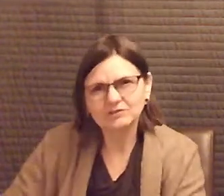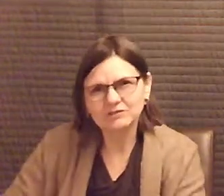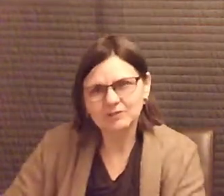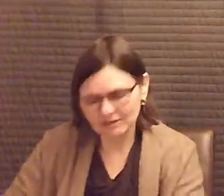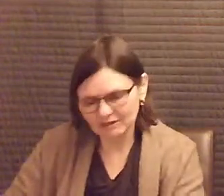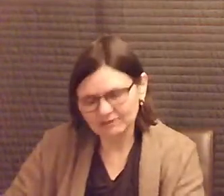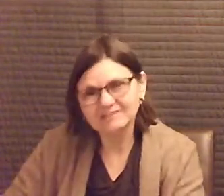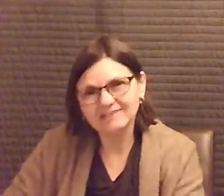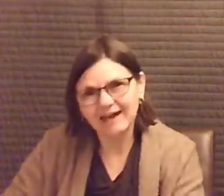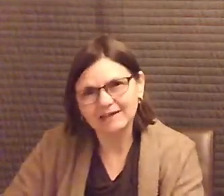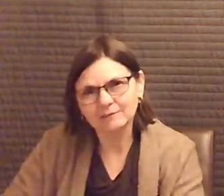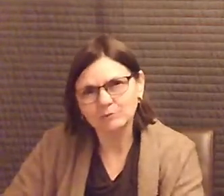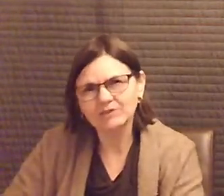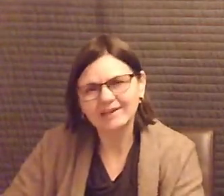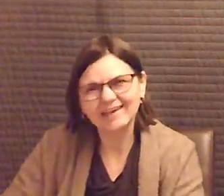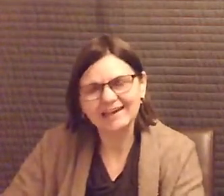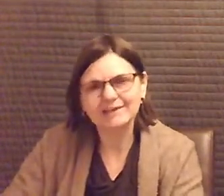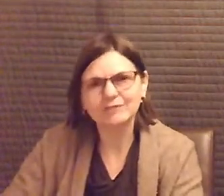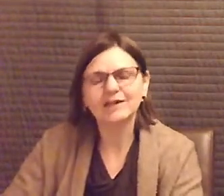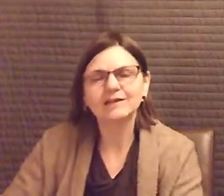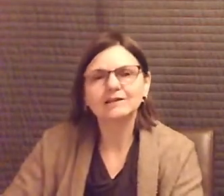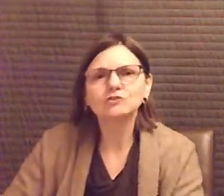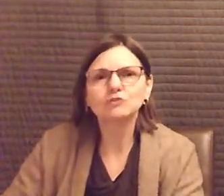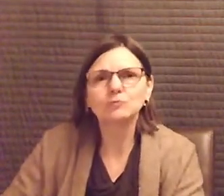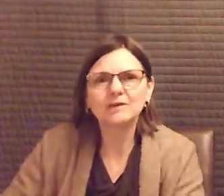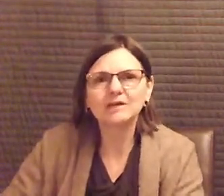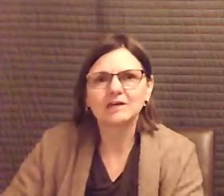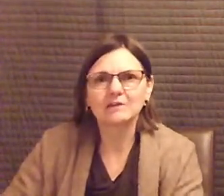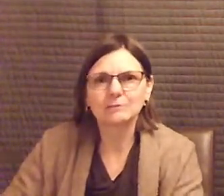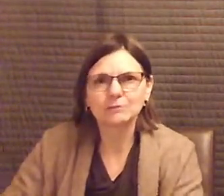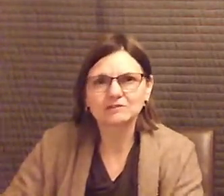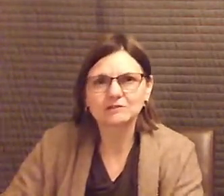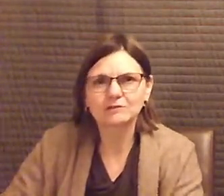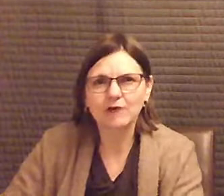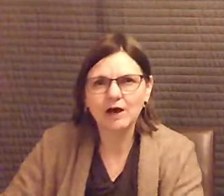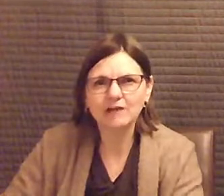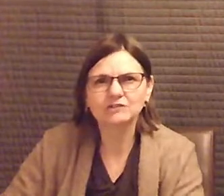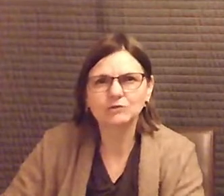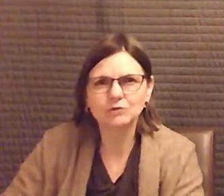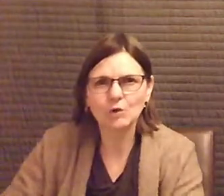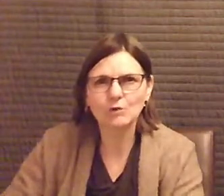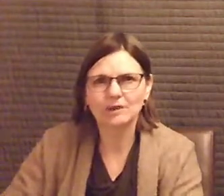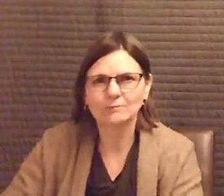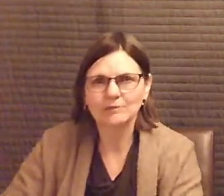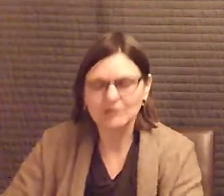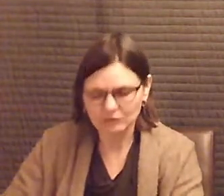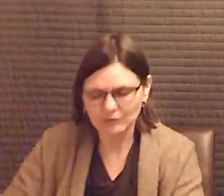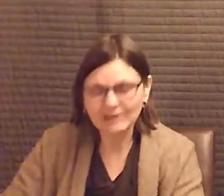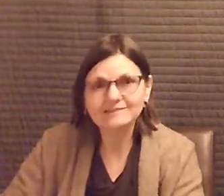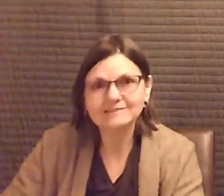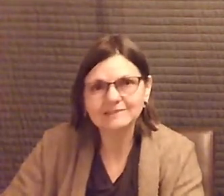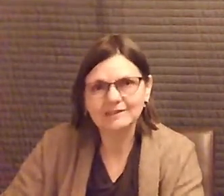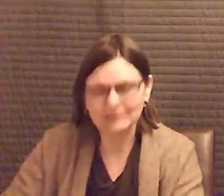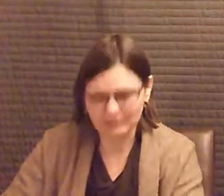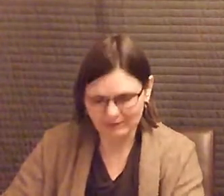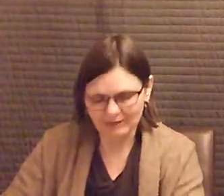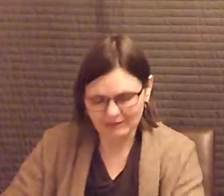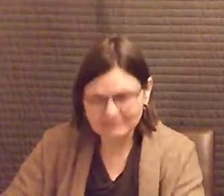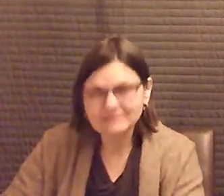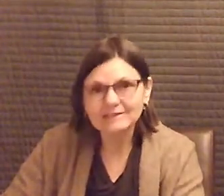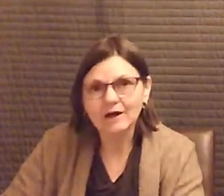you desire more than anything to be in the presence of cardin toernooi in isolatie